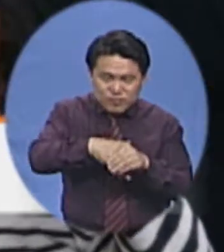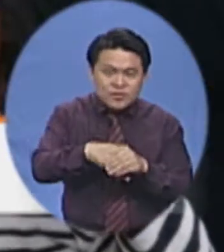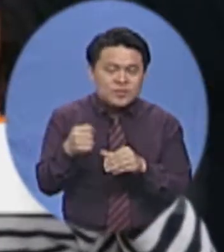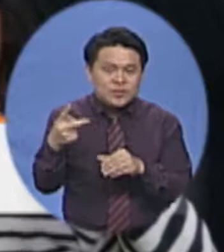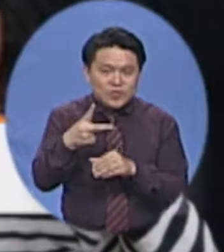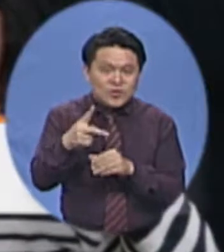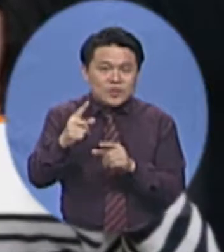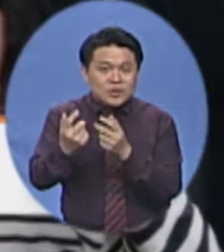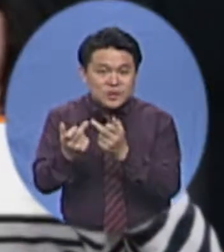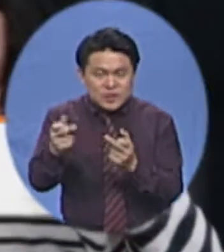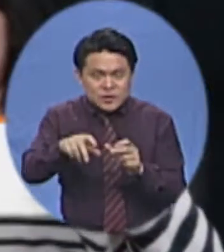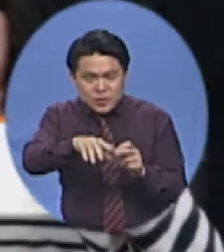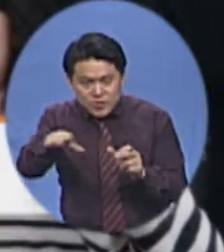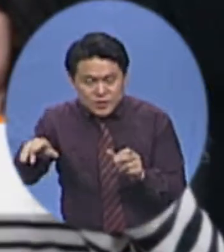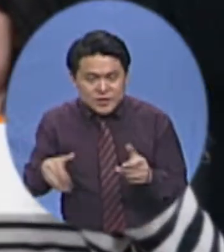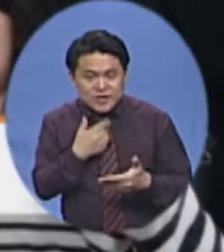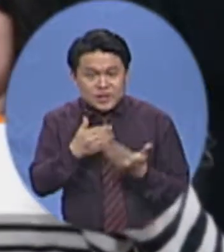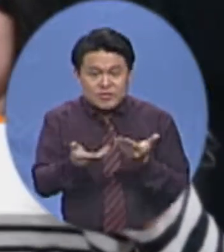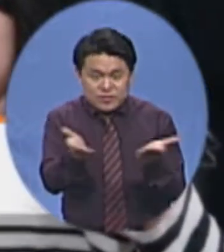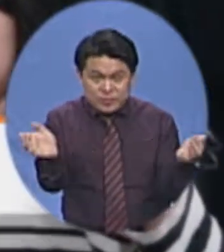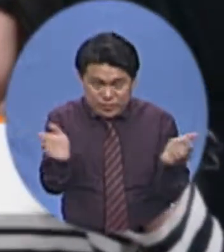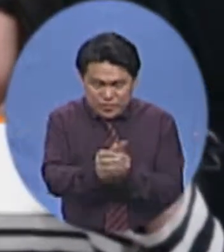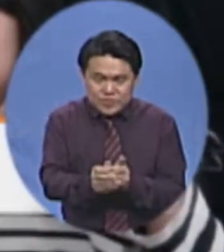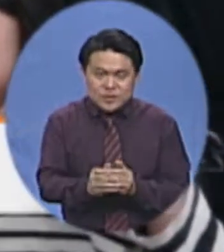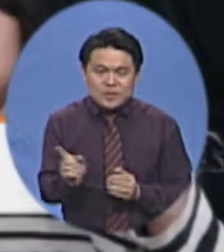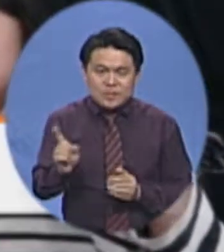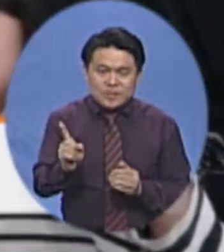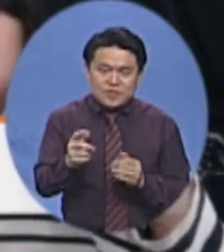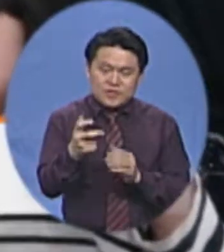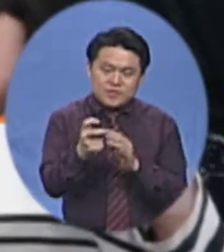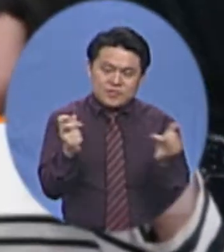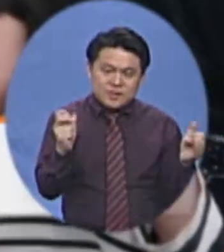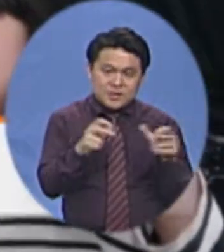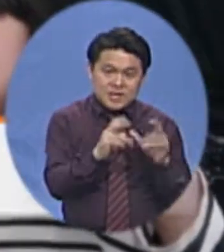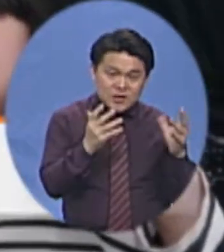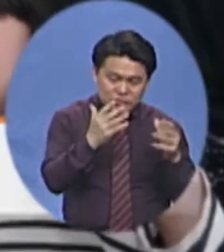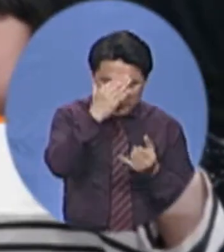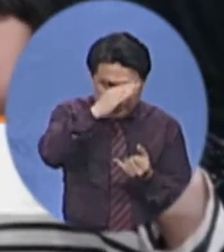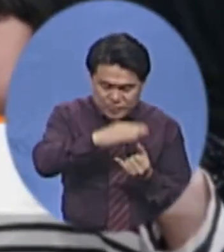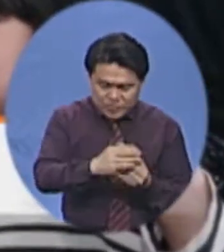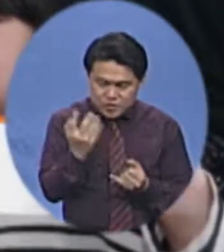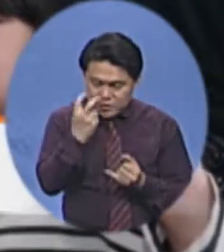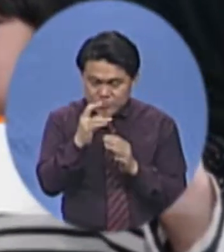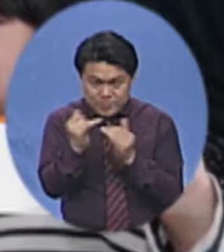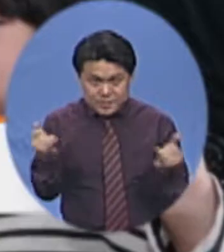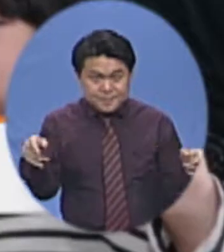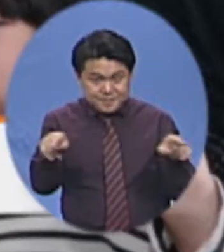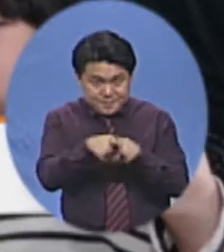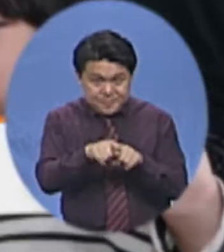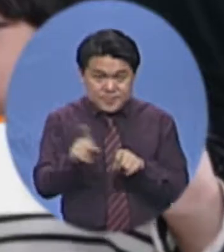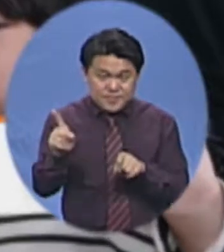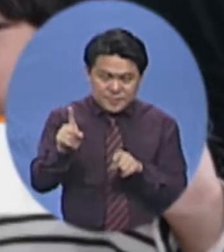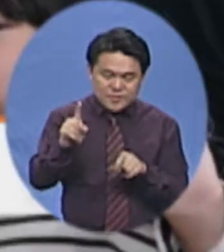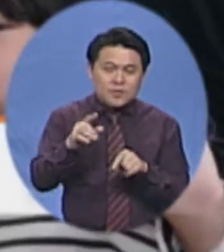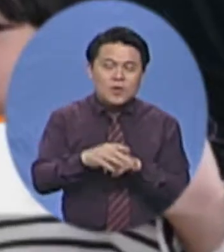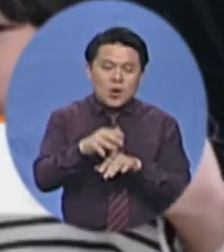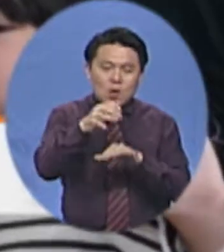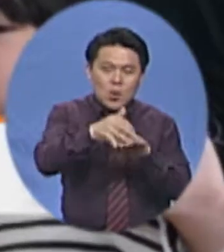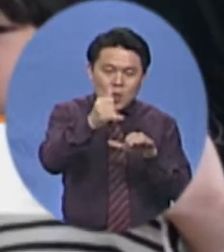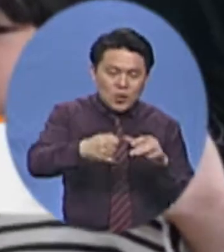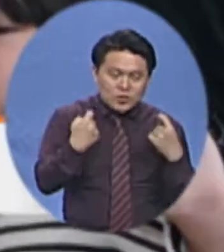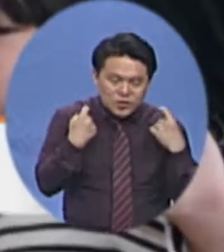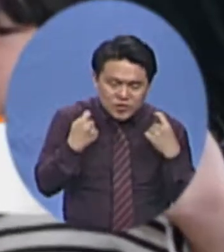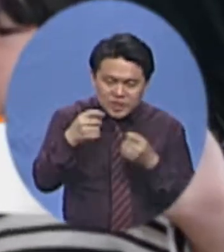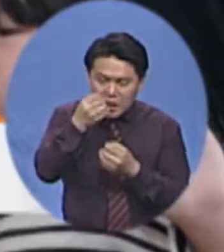체험을 진행했습니다. 이번 활동은 70명의 장애 아동, 청소년, 보호자와 가족들이 농장 투어, 딸기